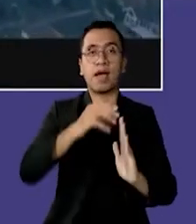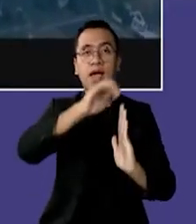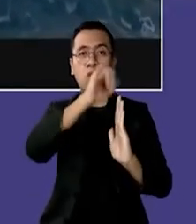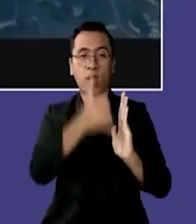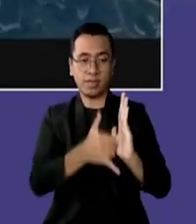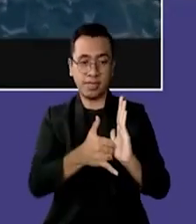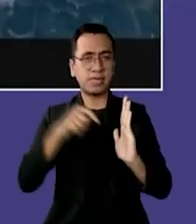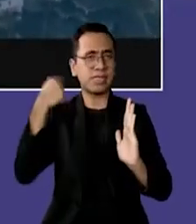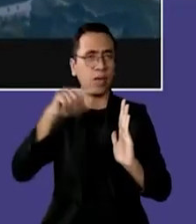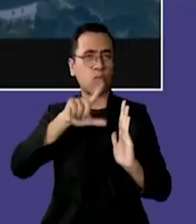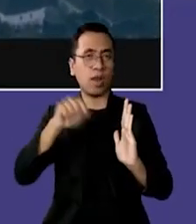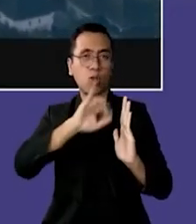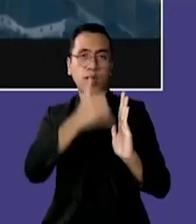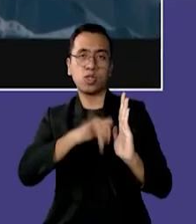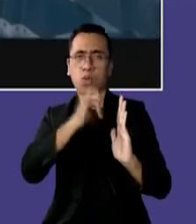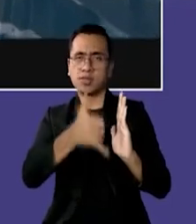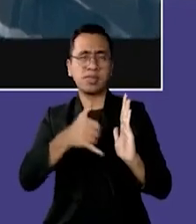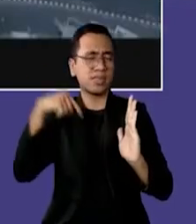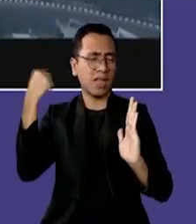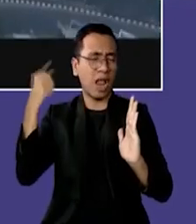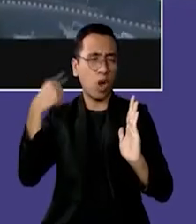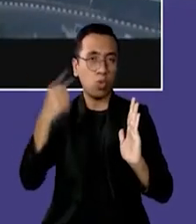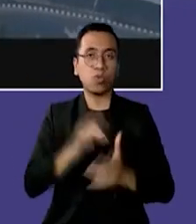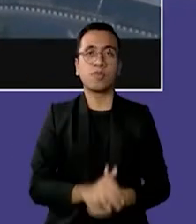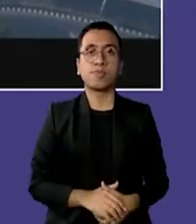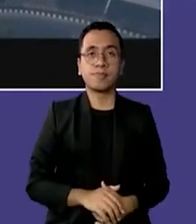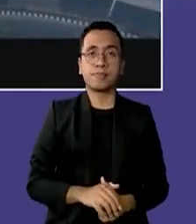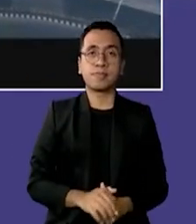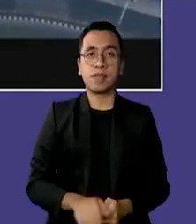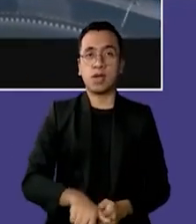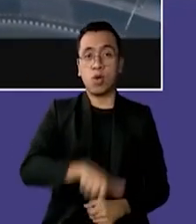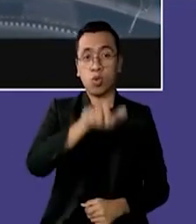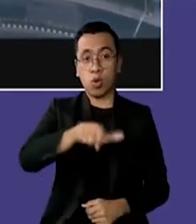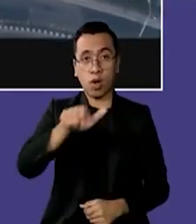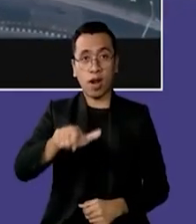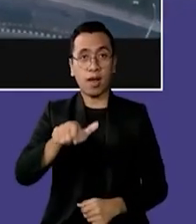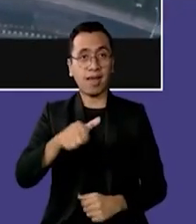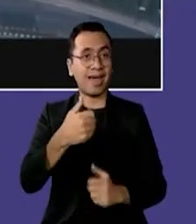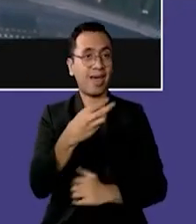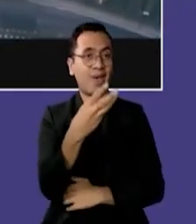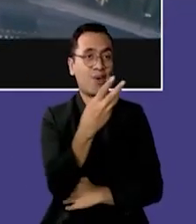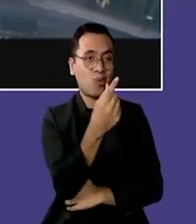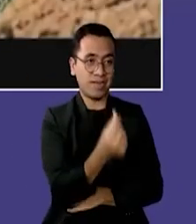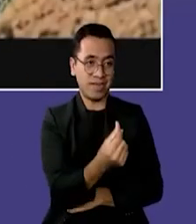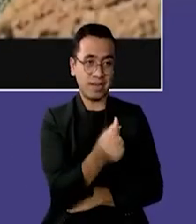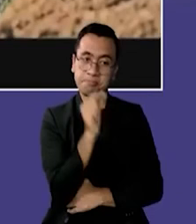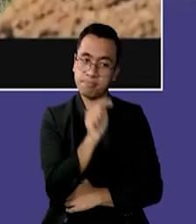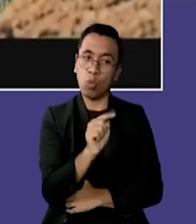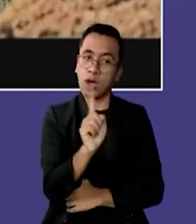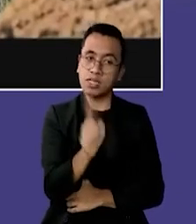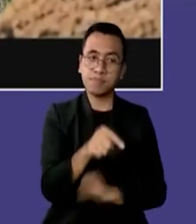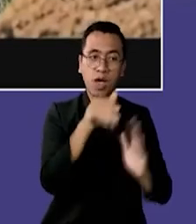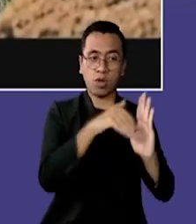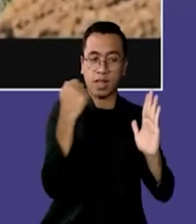ya setiap bulannya bagaimana para pelaku-pelaku ekonomi ini bisa benar bisa benar-benar bisa menerapkan protokol